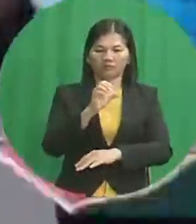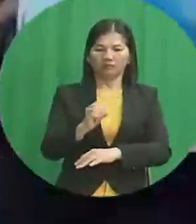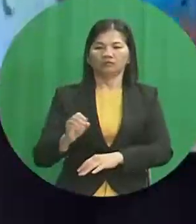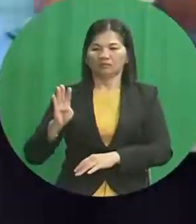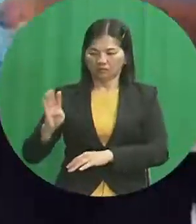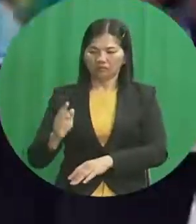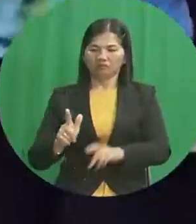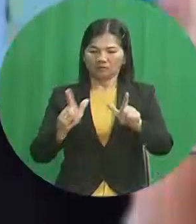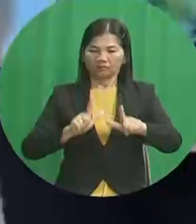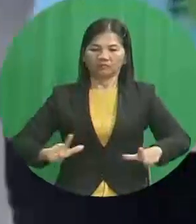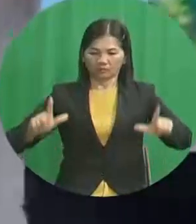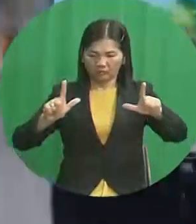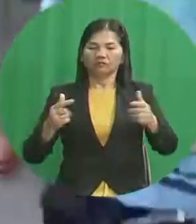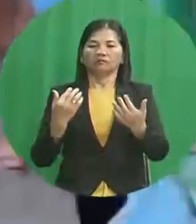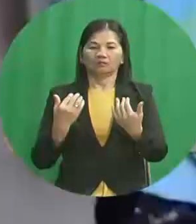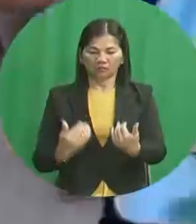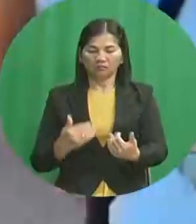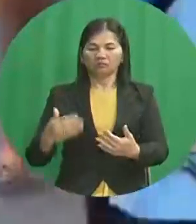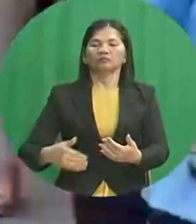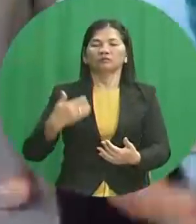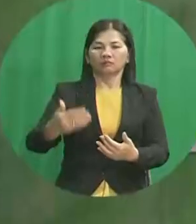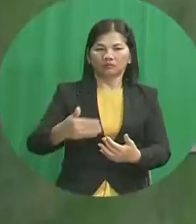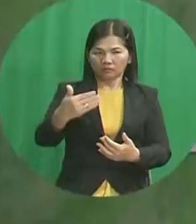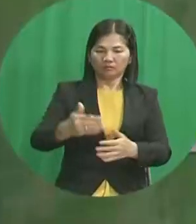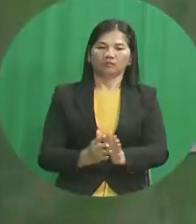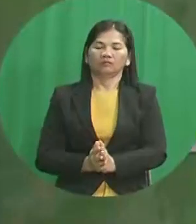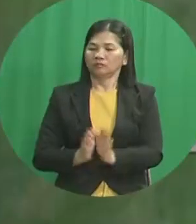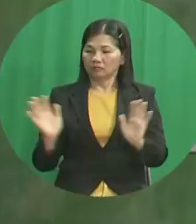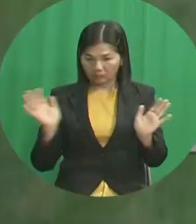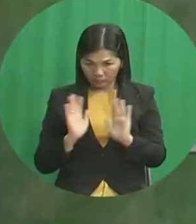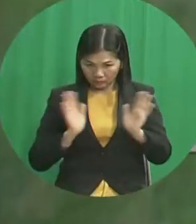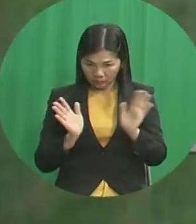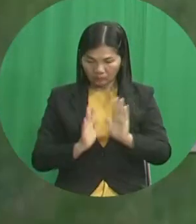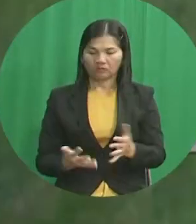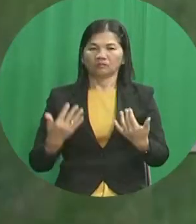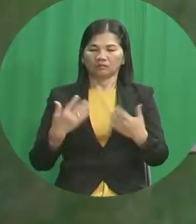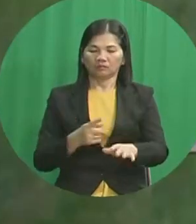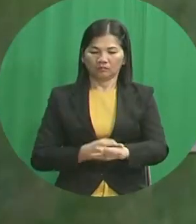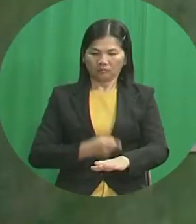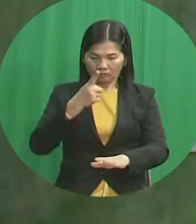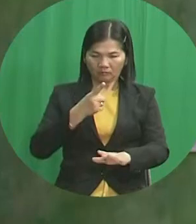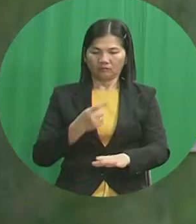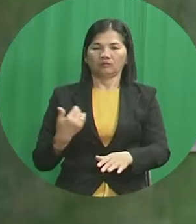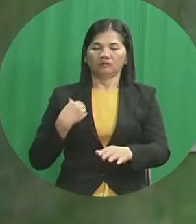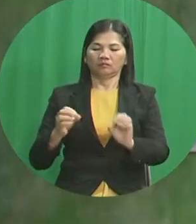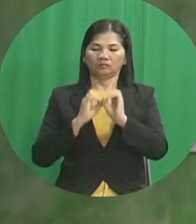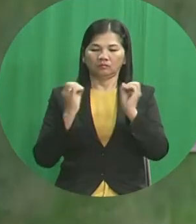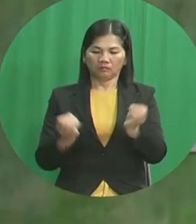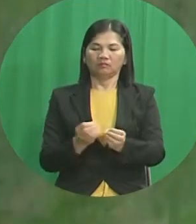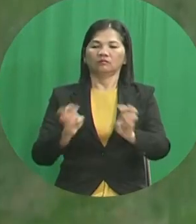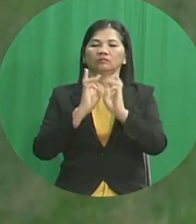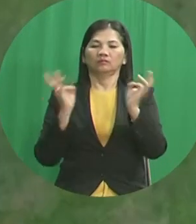ដល់សិទ្ធិដល់អ្នករស់នៅបច្ចុប្បន្ននិងអនាគតនិងបដិសេធយុត្តាធិការរបស់តុលាការកម្ពុជារបស់អង្គការសហប្